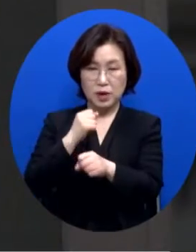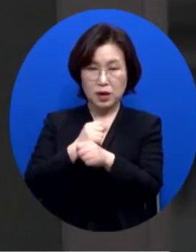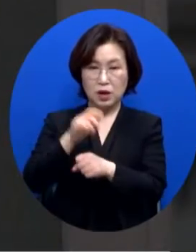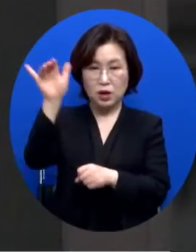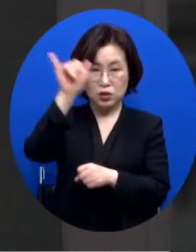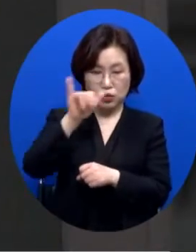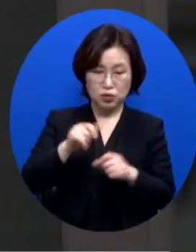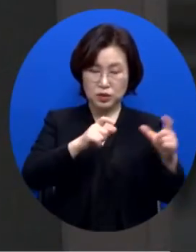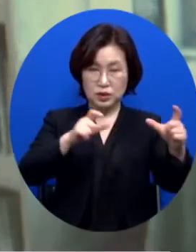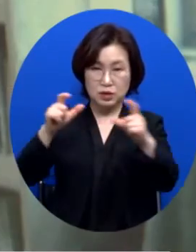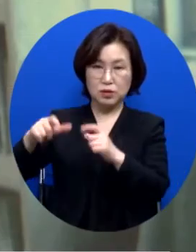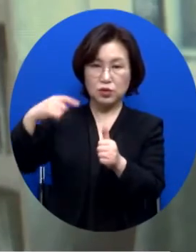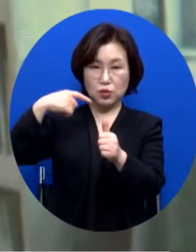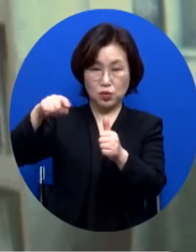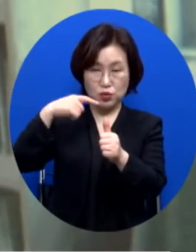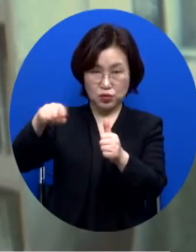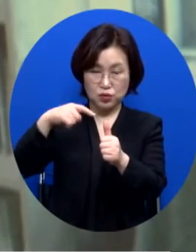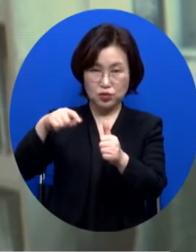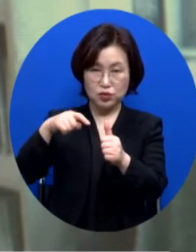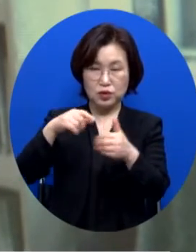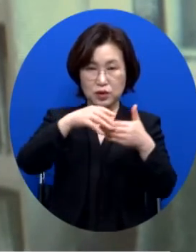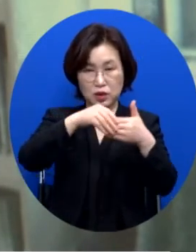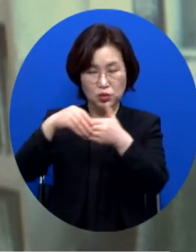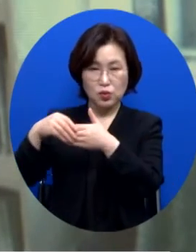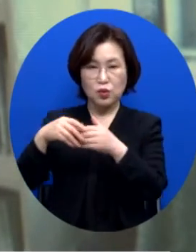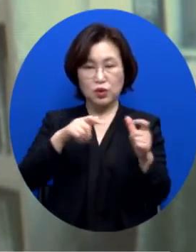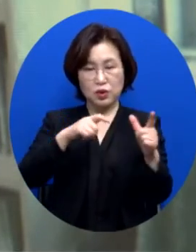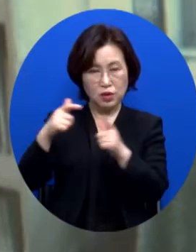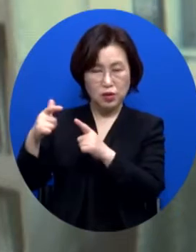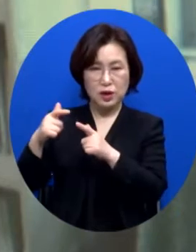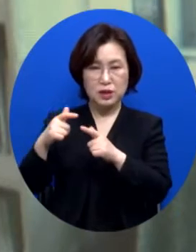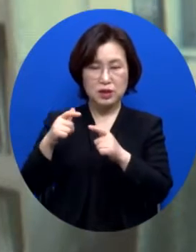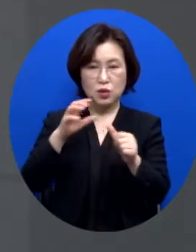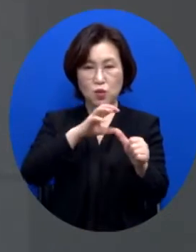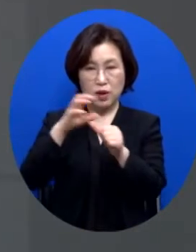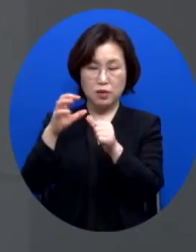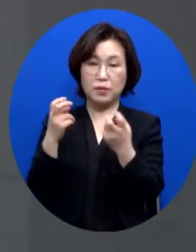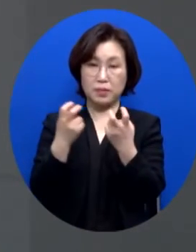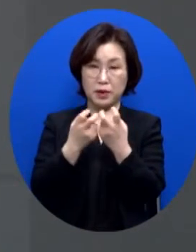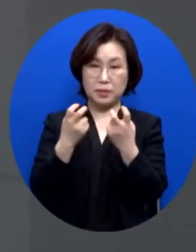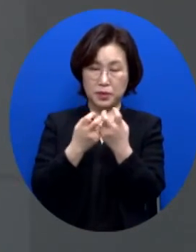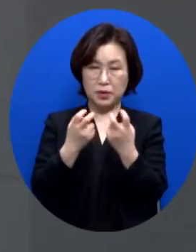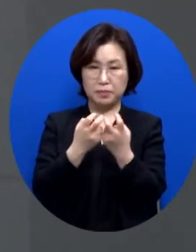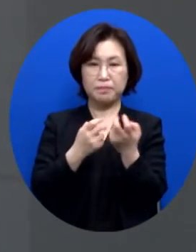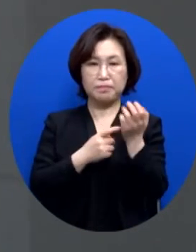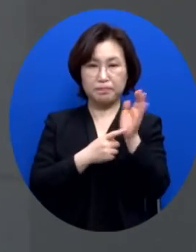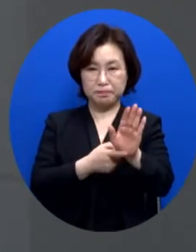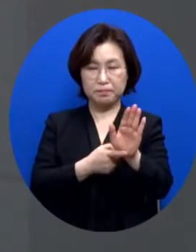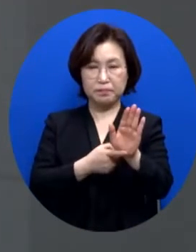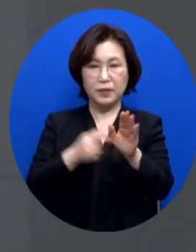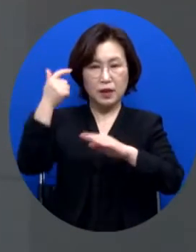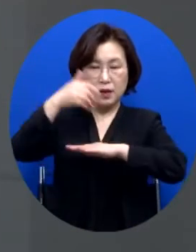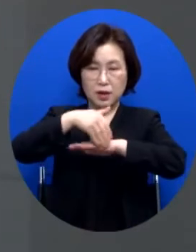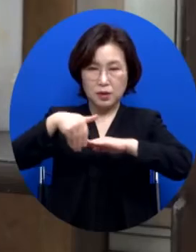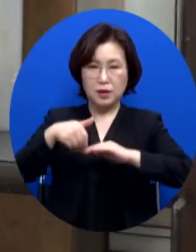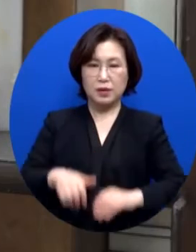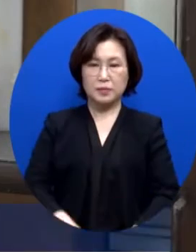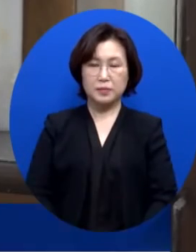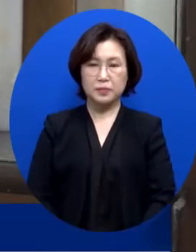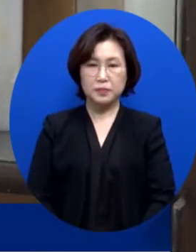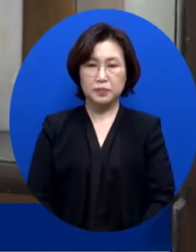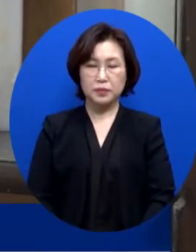지역에서 교육과 가이드 등 매뉴얼을 보다 잘 활용할 수 있는 후속 작업을 진행할 계획입니다 녹색